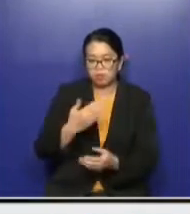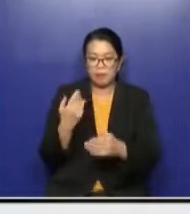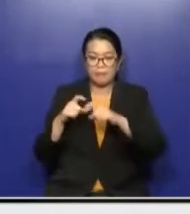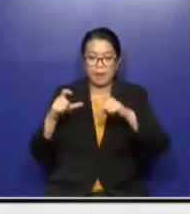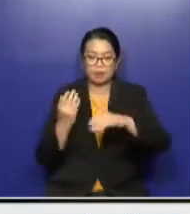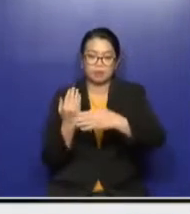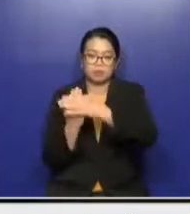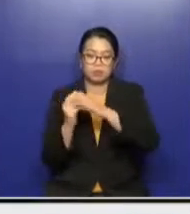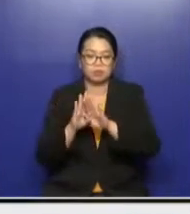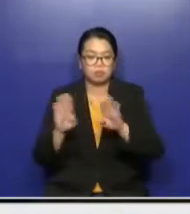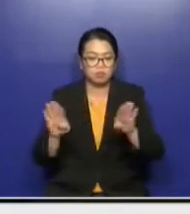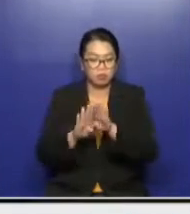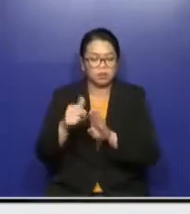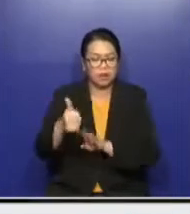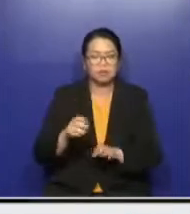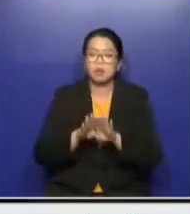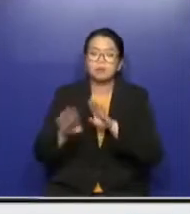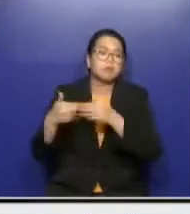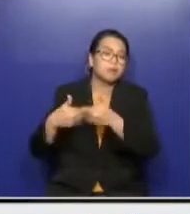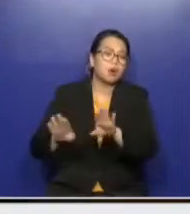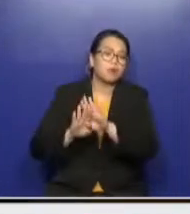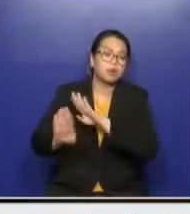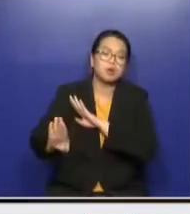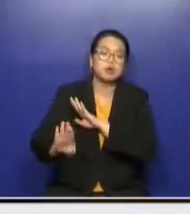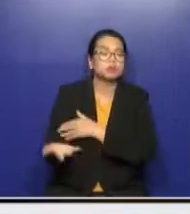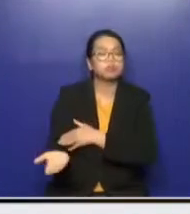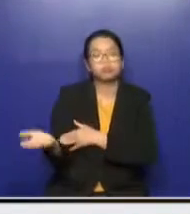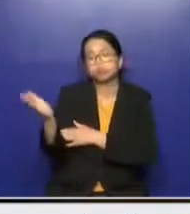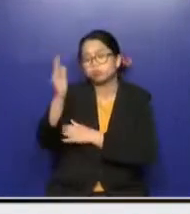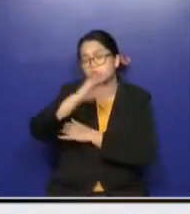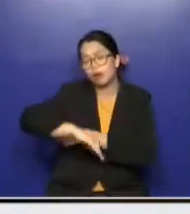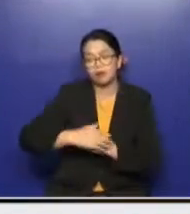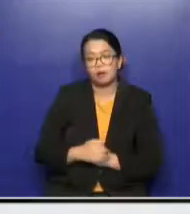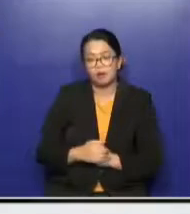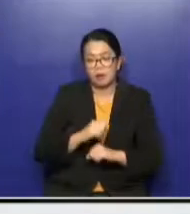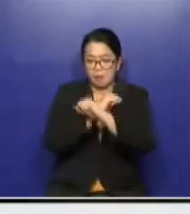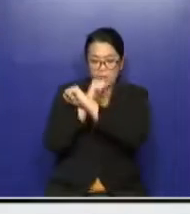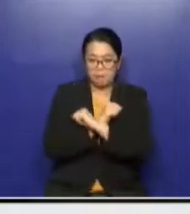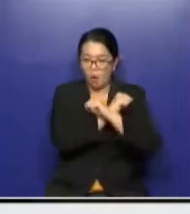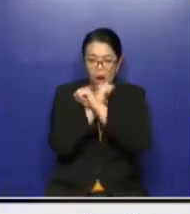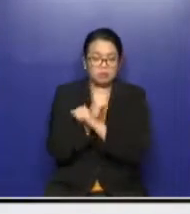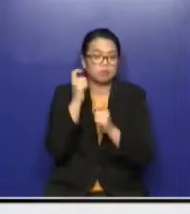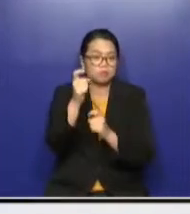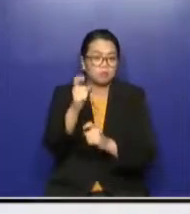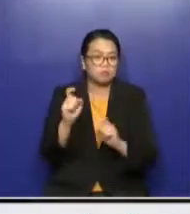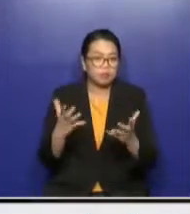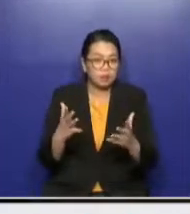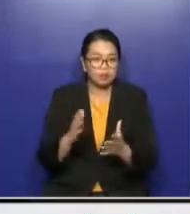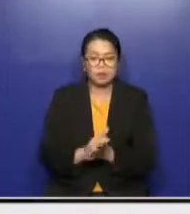ประตูต่างๆเนี่ยไม่ใช่เปิดอยู่ตลอดทั้งวันอย่างเงี้ยมันก็ไม่ใช่อ่ะฮะโดยเฉพาะประตูเนี่ย